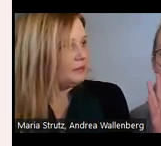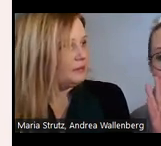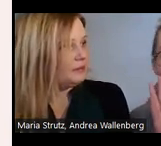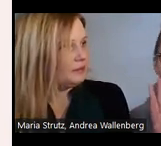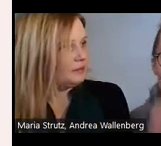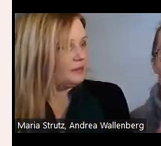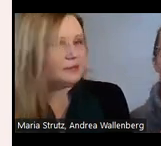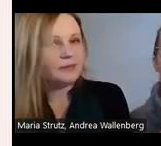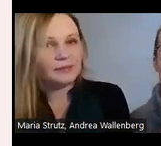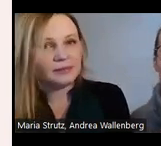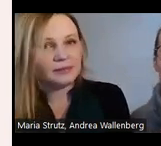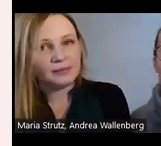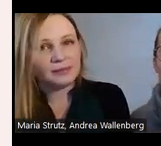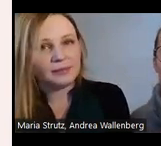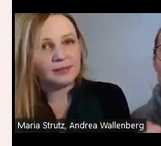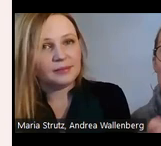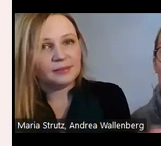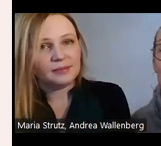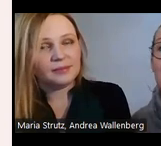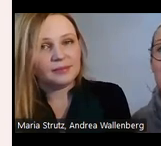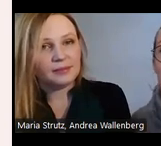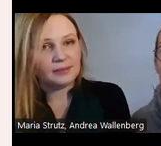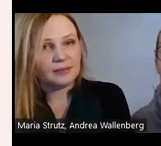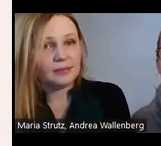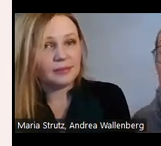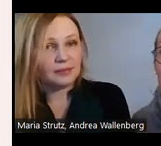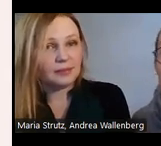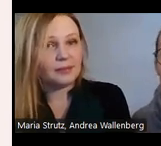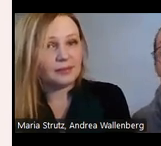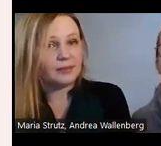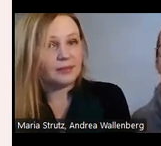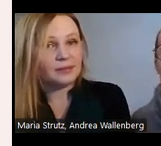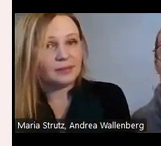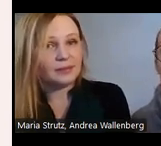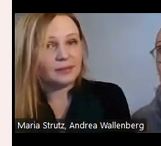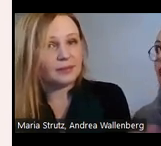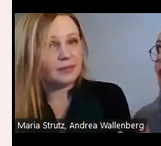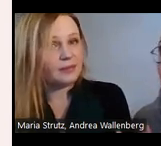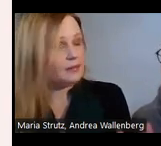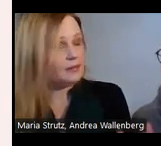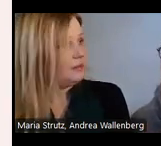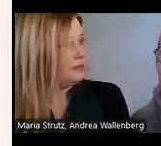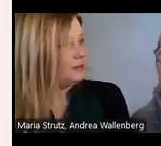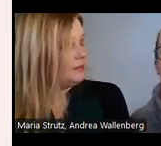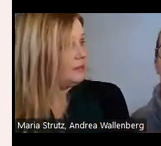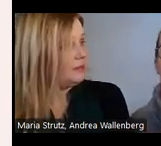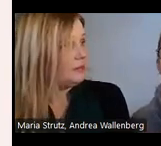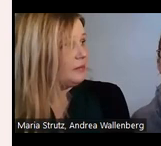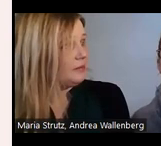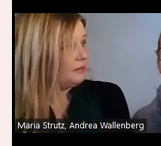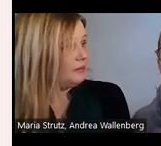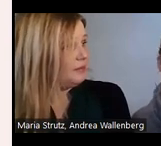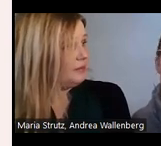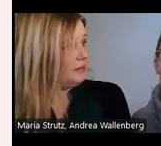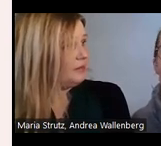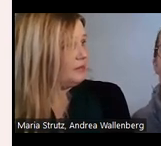nu ska vi städa. Man kan få vara den som styr musiken i musikstopp. istället för att berätta reglerna till exempel. Man kan få